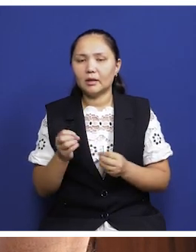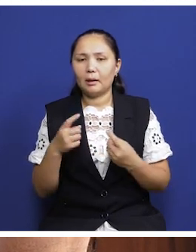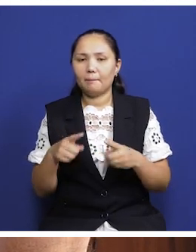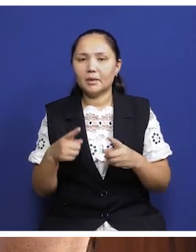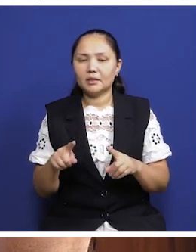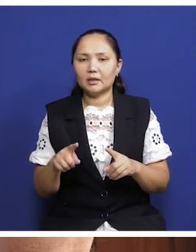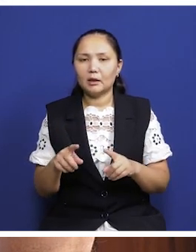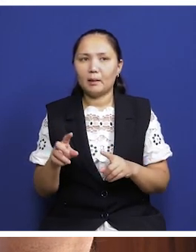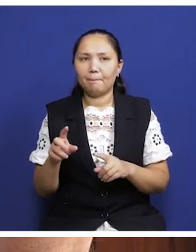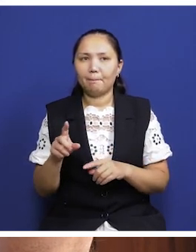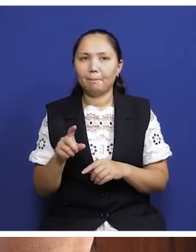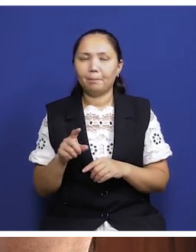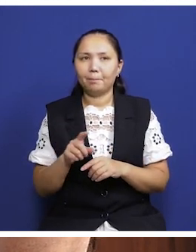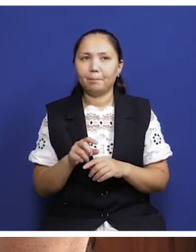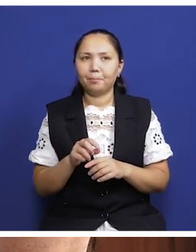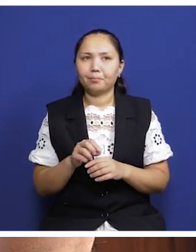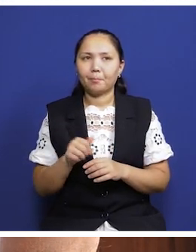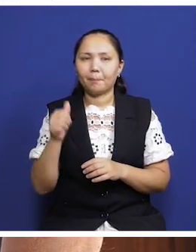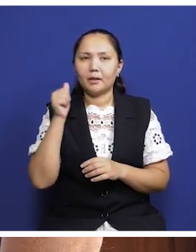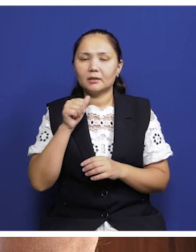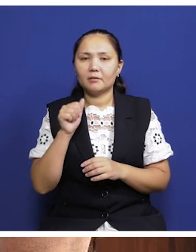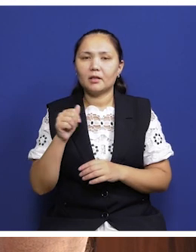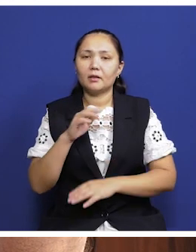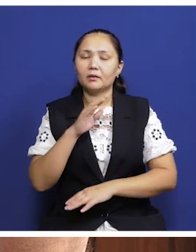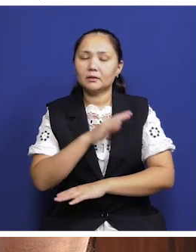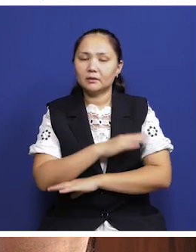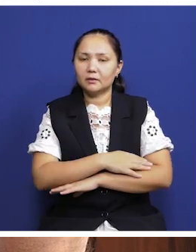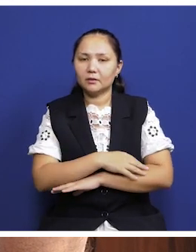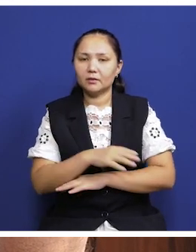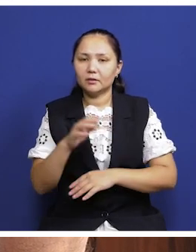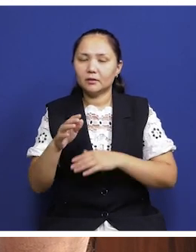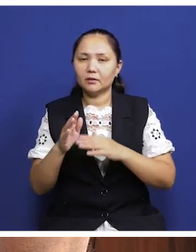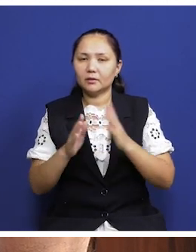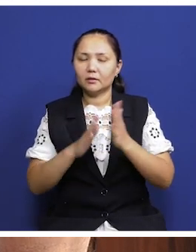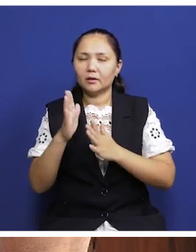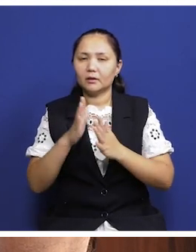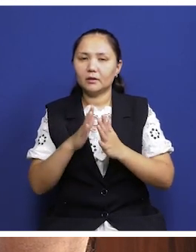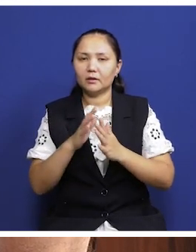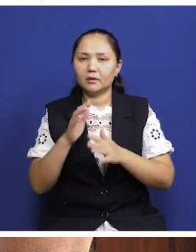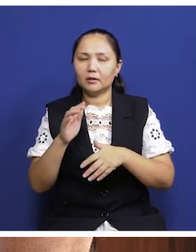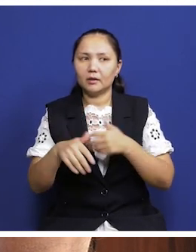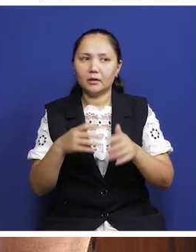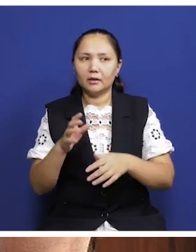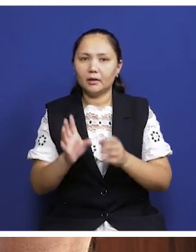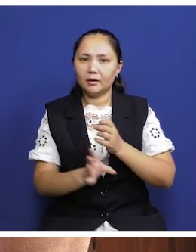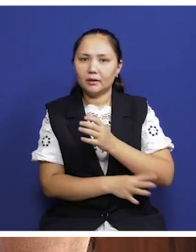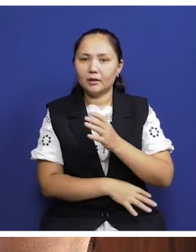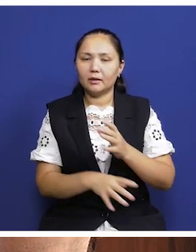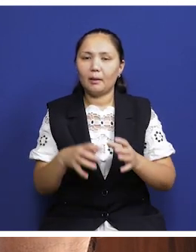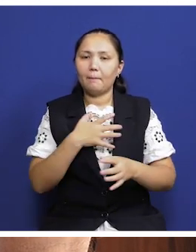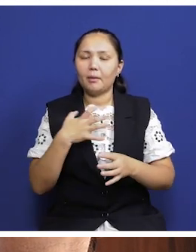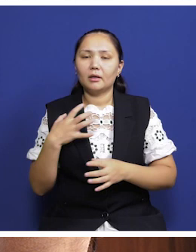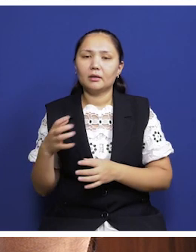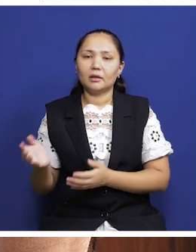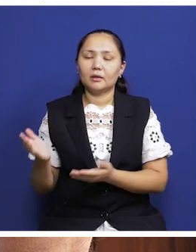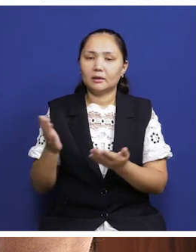бізде мынау балапанды күзде санайды деп ертең осы қыркүйек айында бізде мына егін ораған бар аяқталады, мал жайлаудан